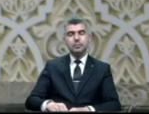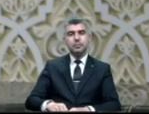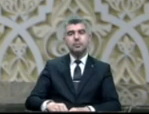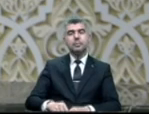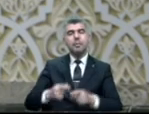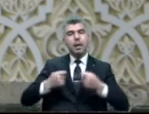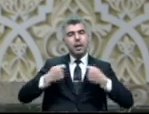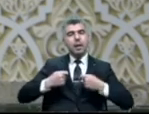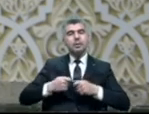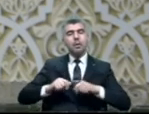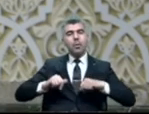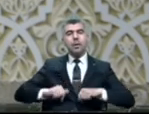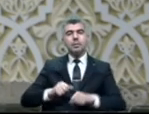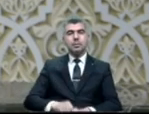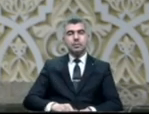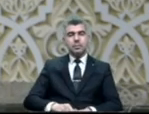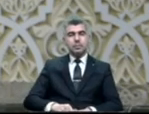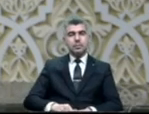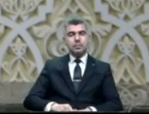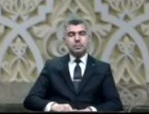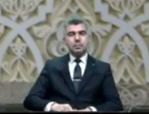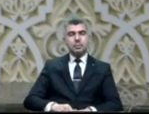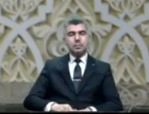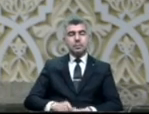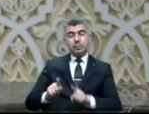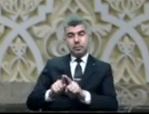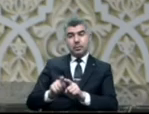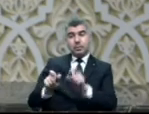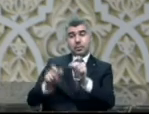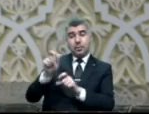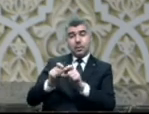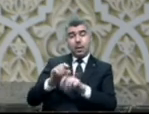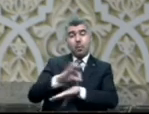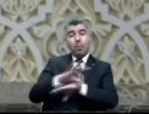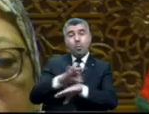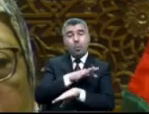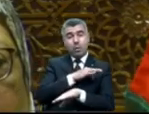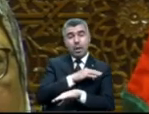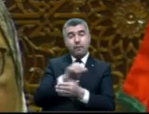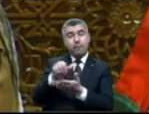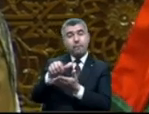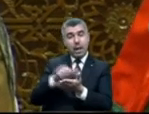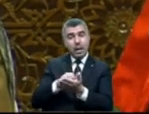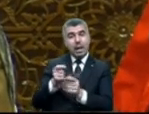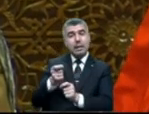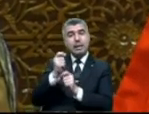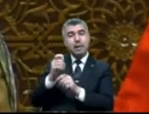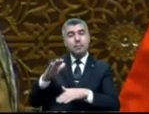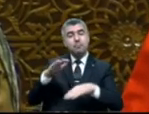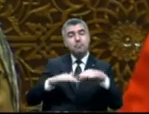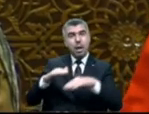يأتي السيد الرئيس السيد الوزير عن وضعية الموارد البشرية في قطاع الفلاحة والصيد البحري في